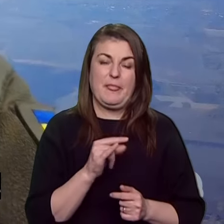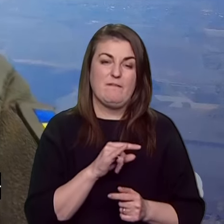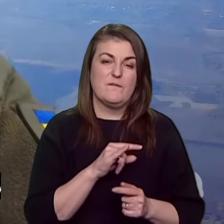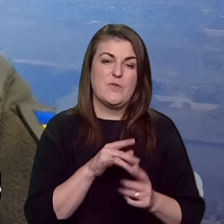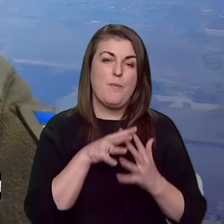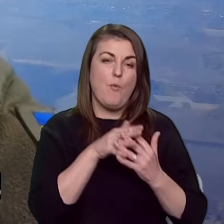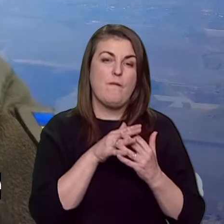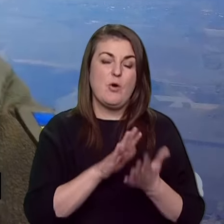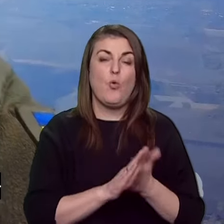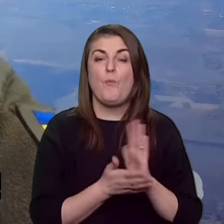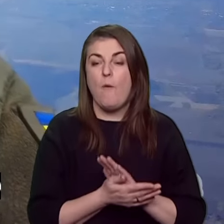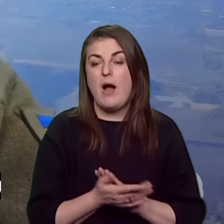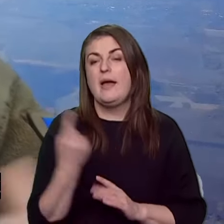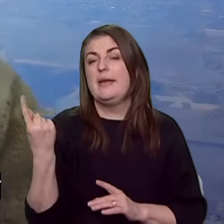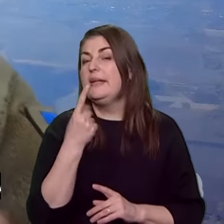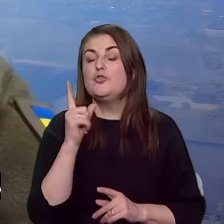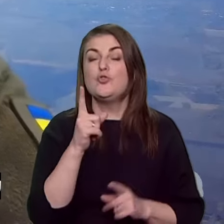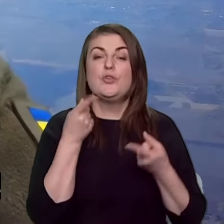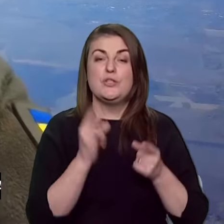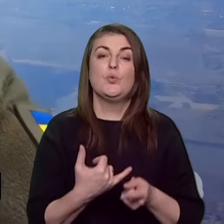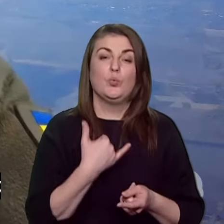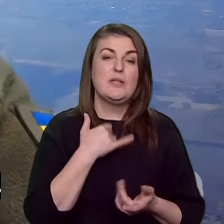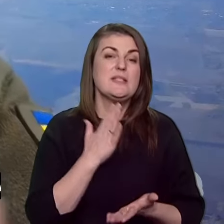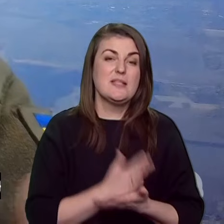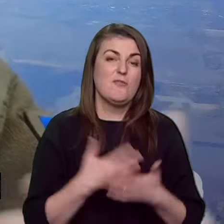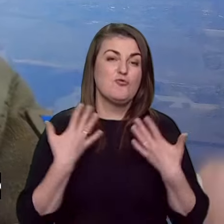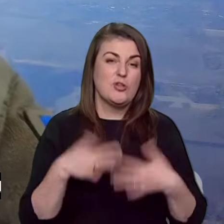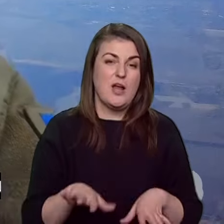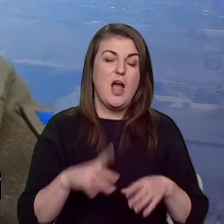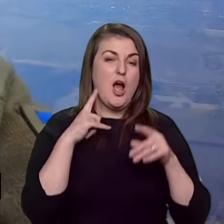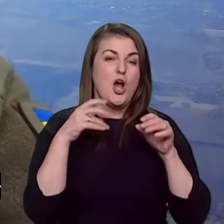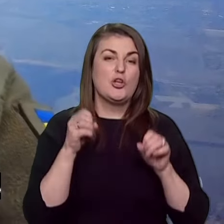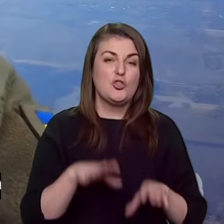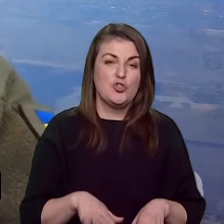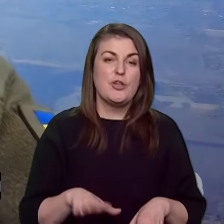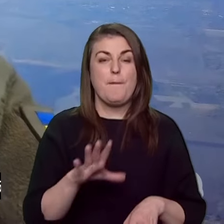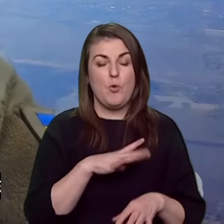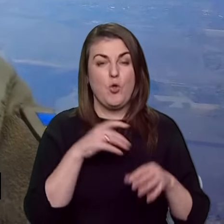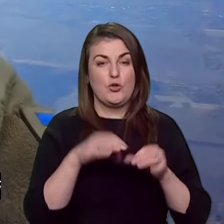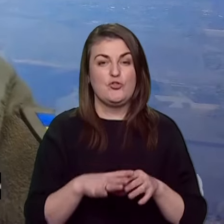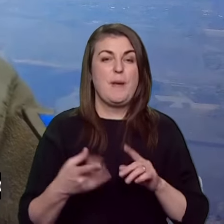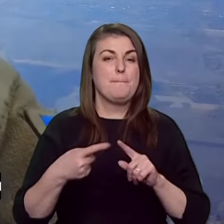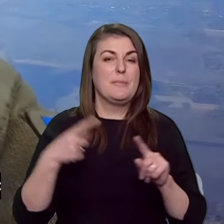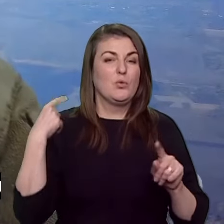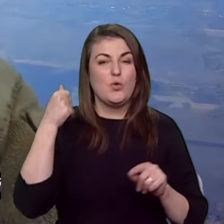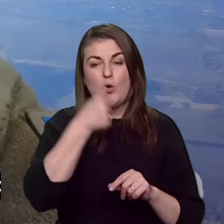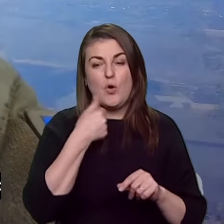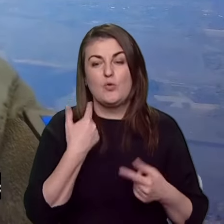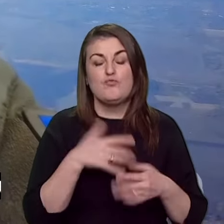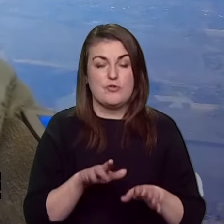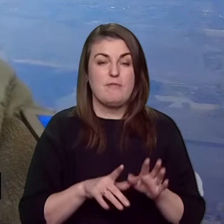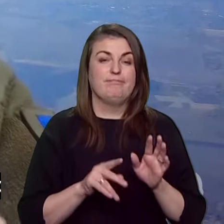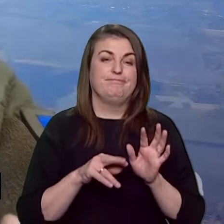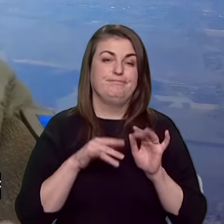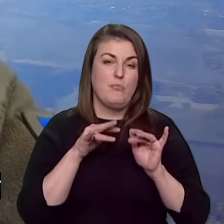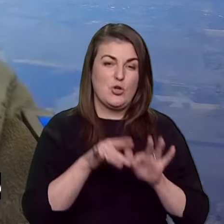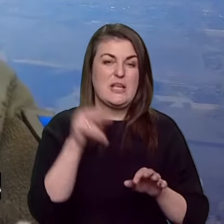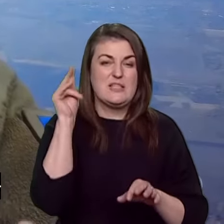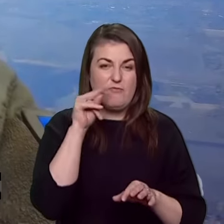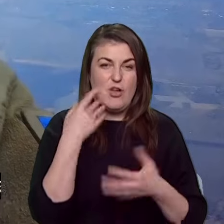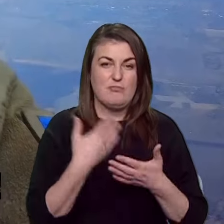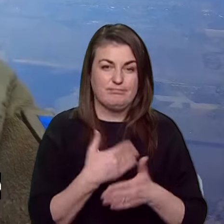в бойових умовах. Єдине, що дійсно в нас є вже рішення, було рішення ще минулого року, пішов процес навчання, який